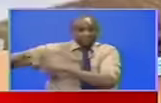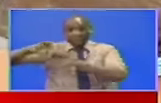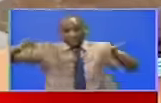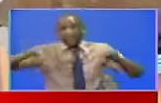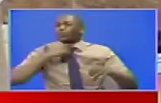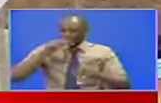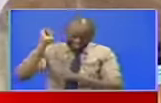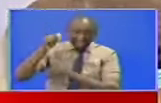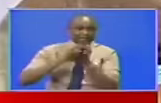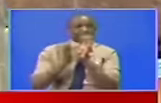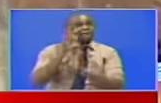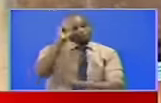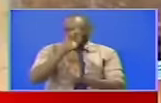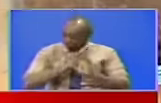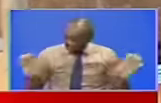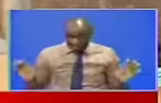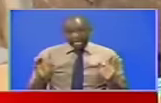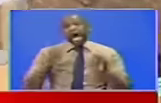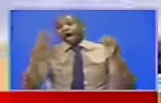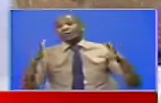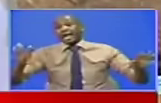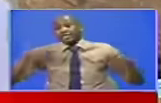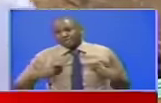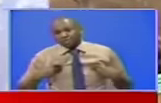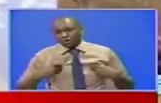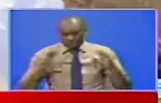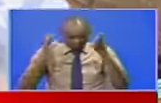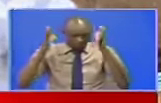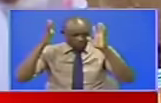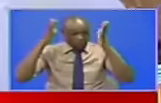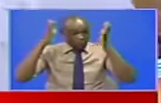Tunataka Kenya iwe ni nchi moja. Wangapi wanakubali?